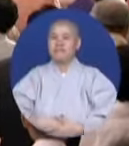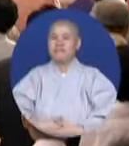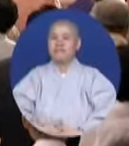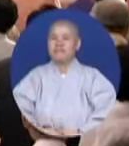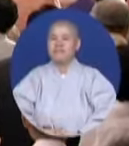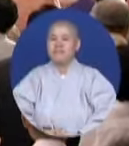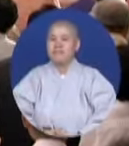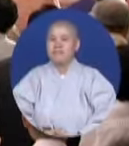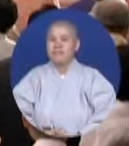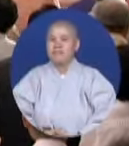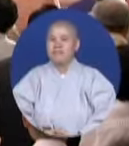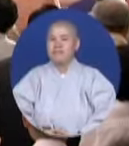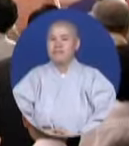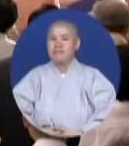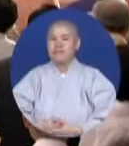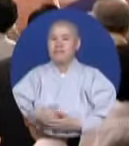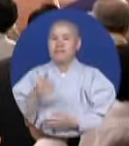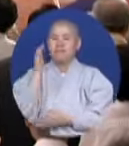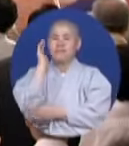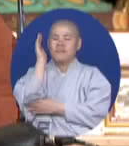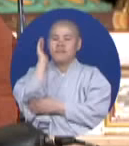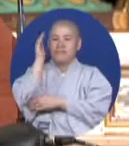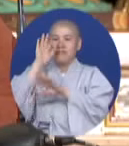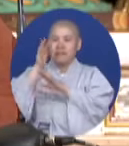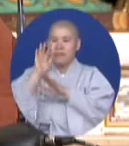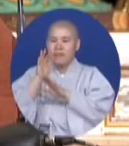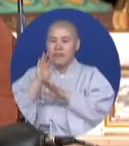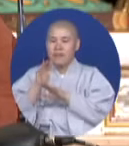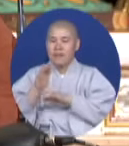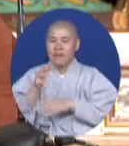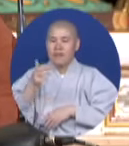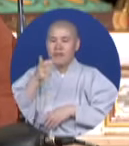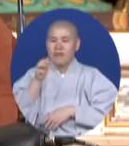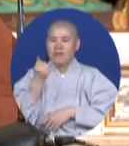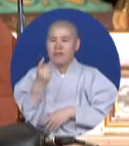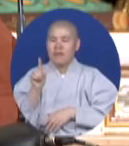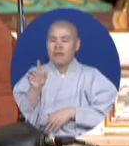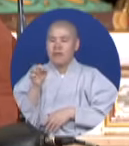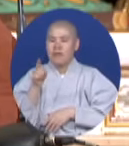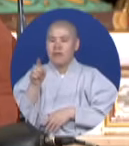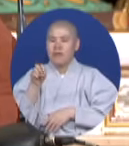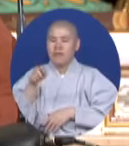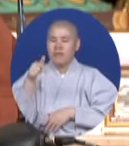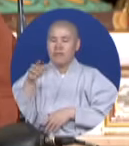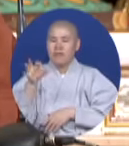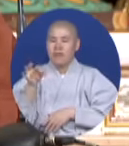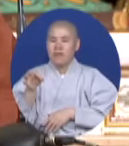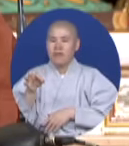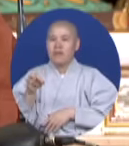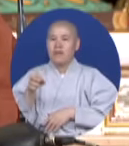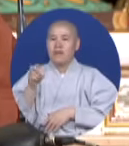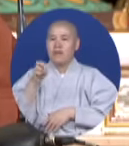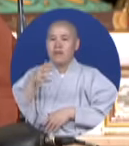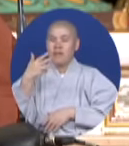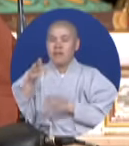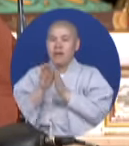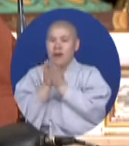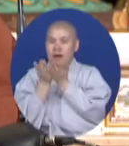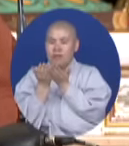이 법문은 80권 화음경 제28권